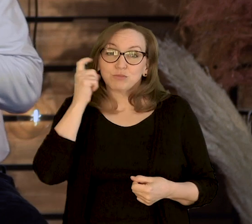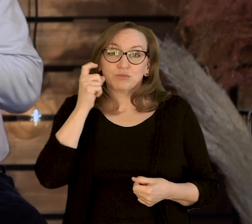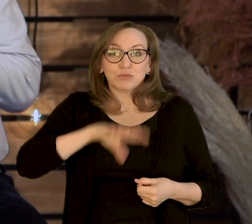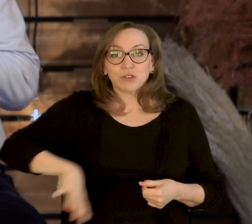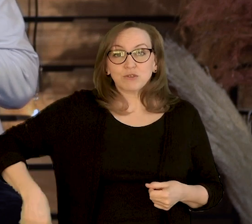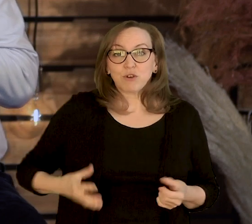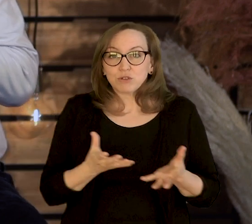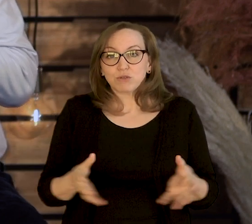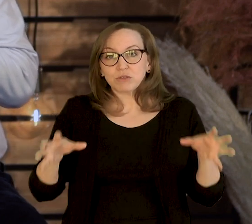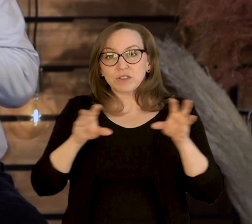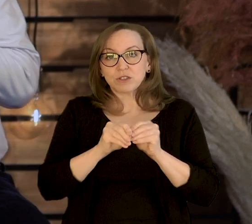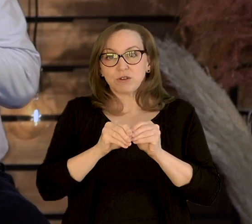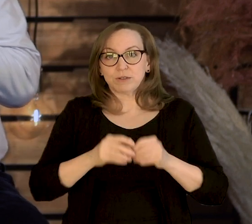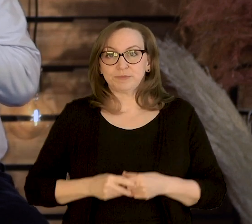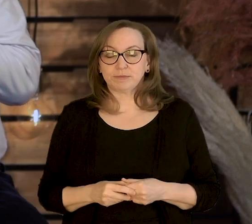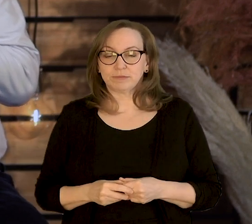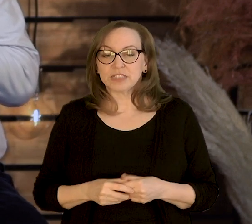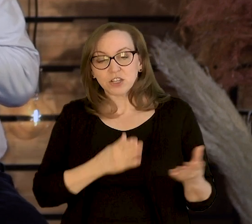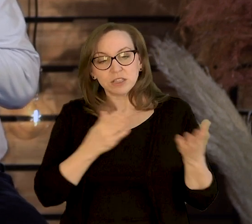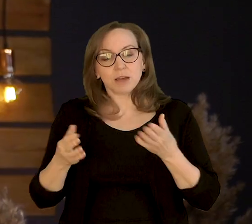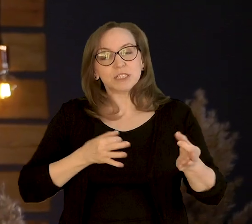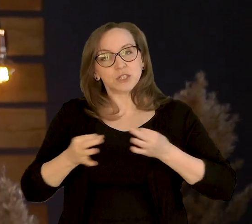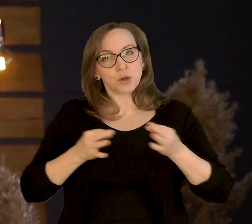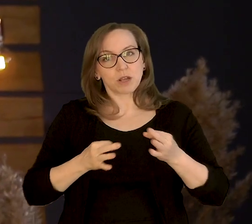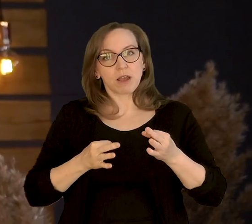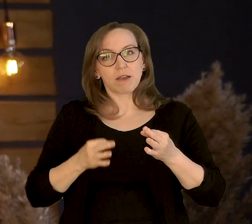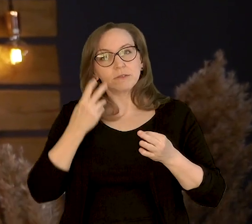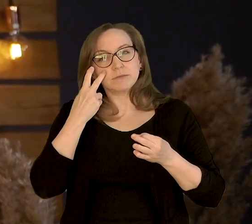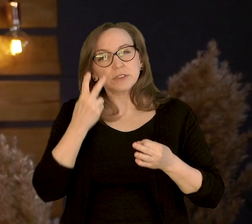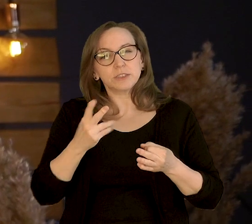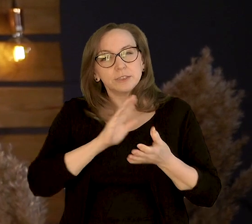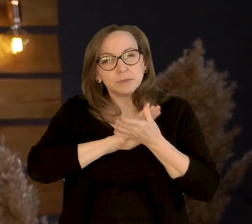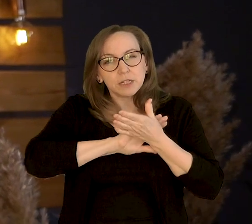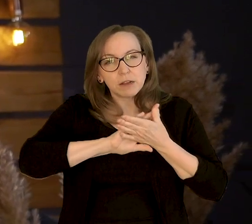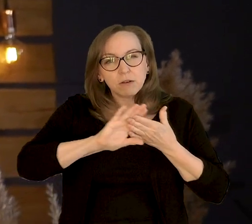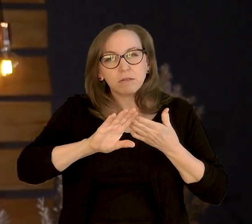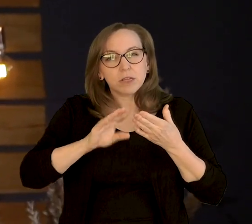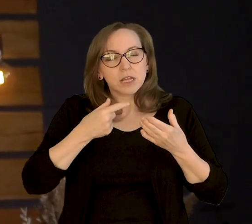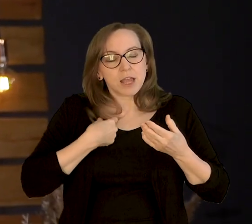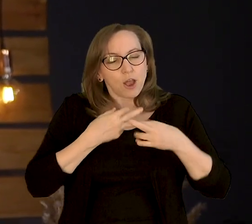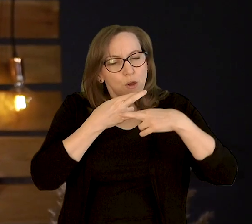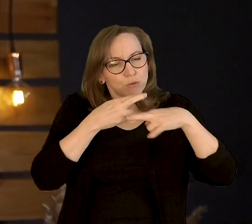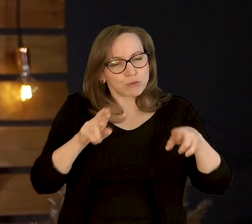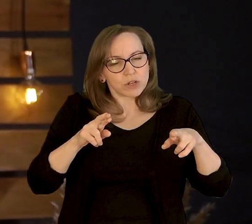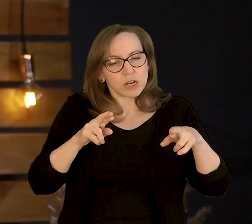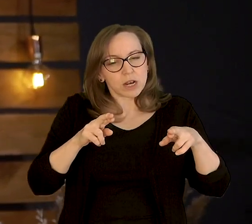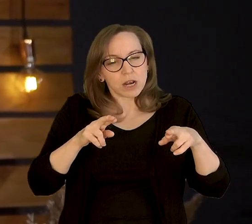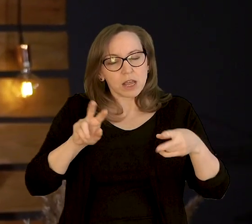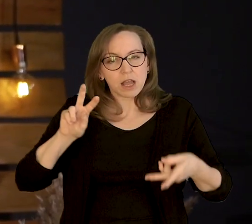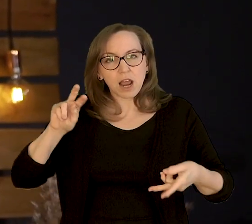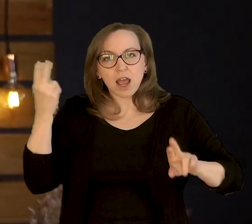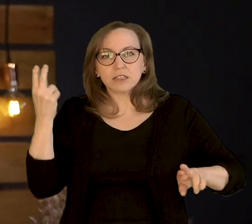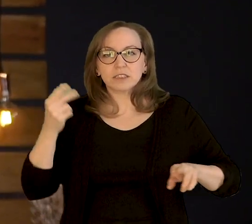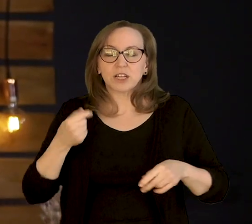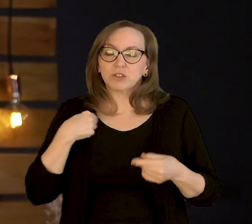Ale gdy czytamy tę historię, dostrzegamy, jak bardzo różnią się ich reakcje i